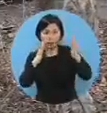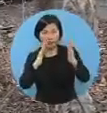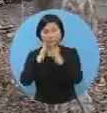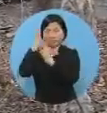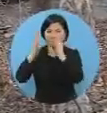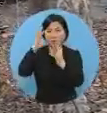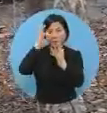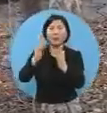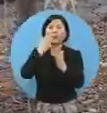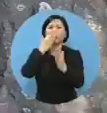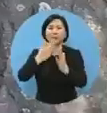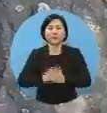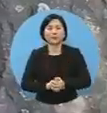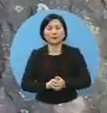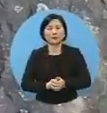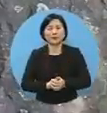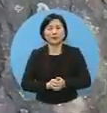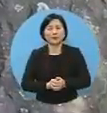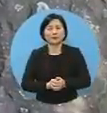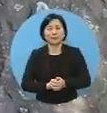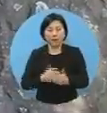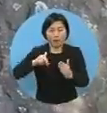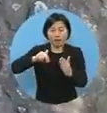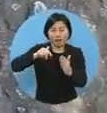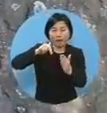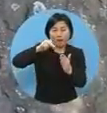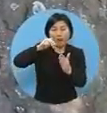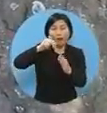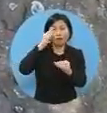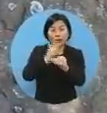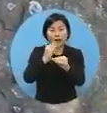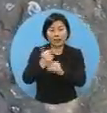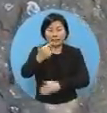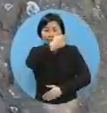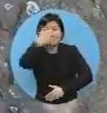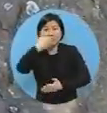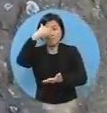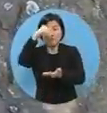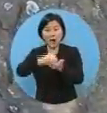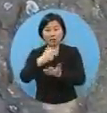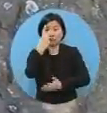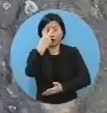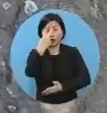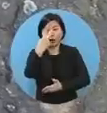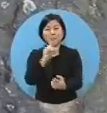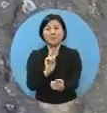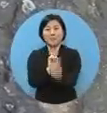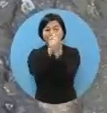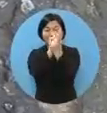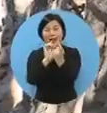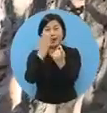아름다움을 느껴볼 수 있습니다. 한참을 걷다 보면 집채만한 거대한 바위 두 개가 길손을